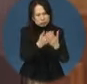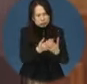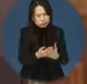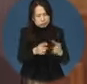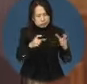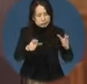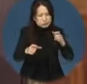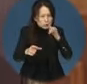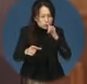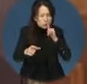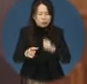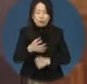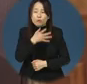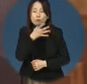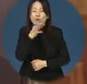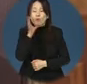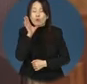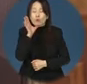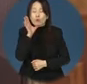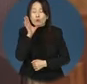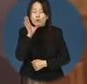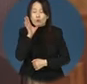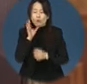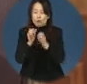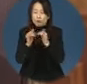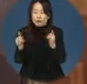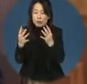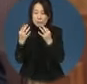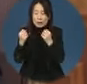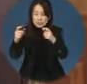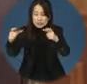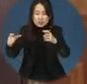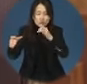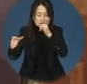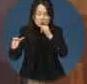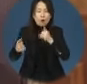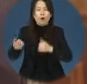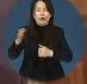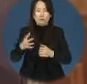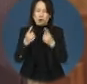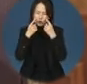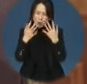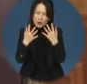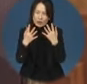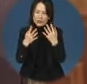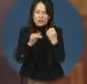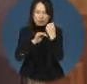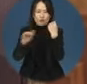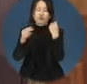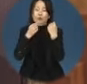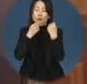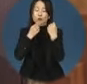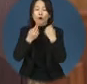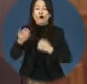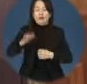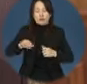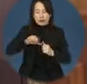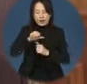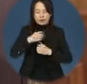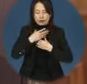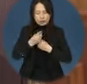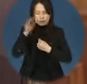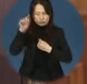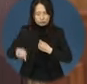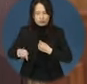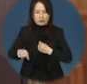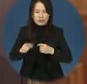어르신 고령층이 많은 점이 있다고 하지만 정확한 지수를 없던 것을 제대로 행정안전부에서 그동안 영역을